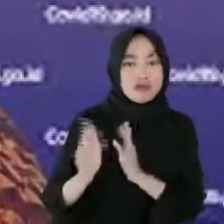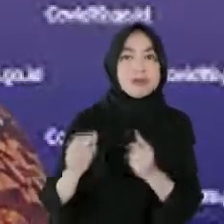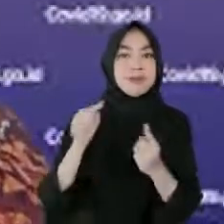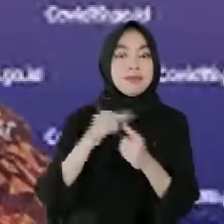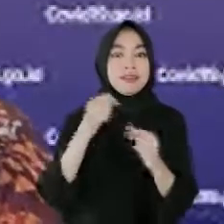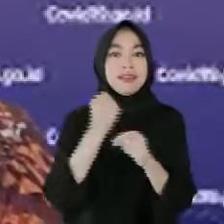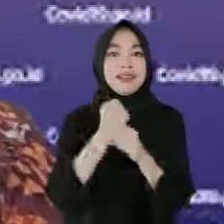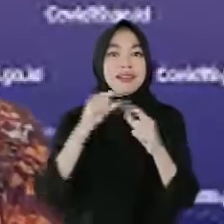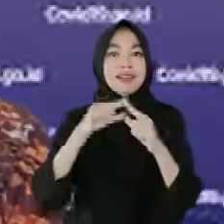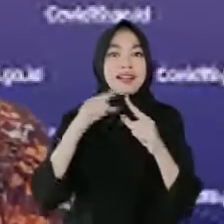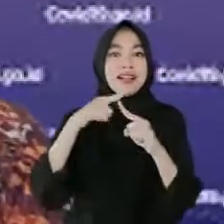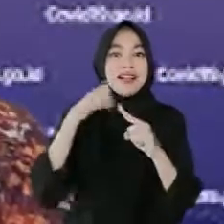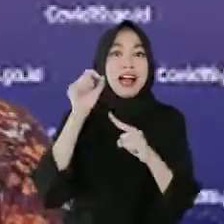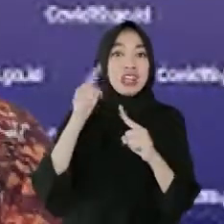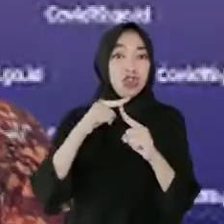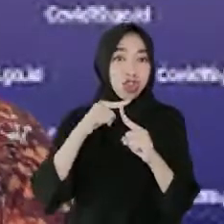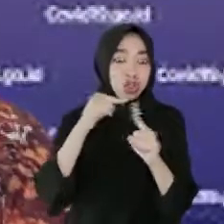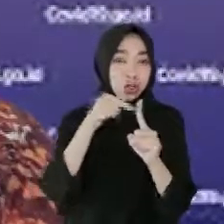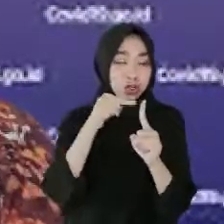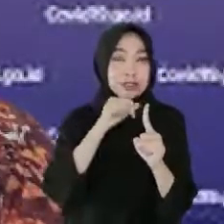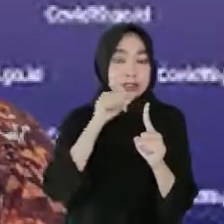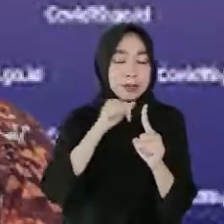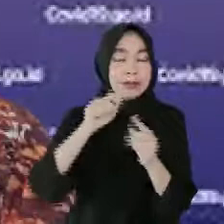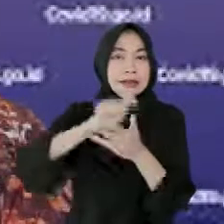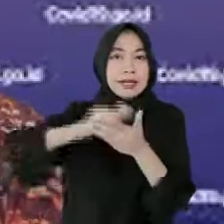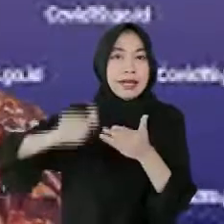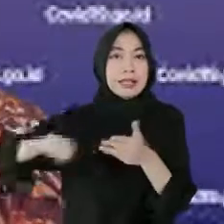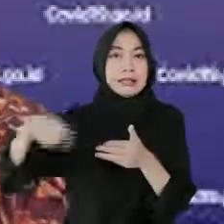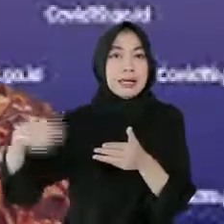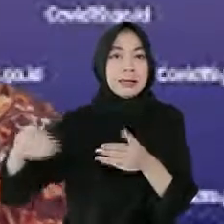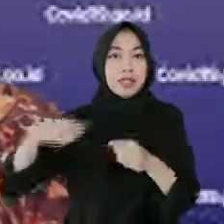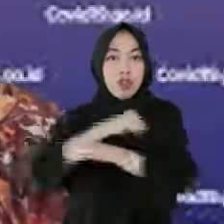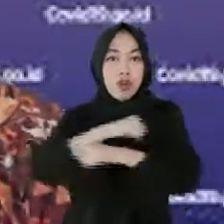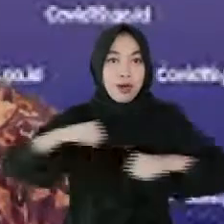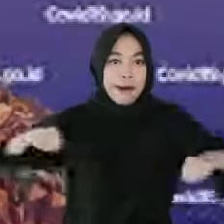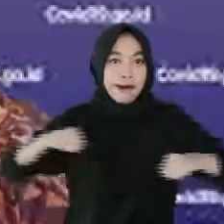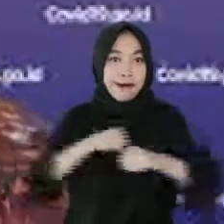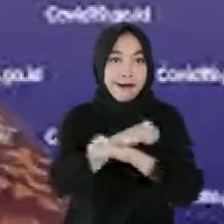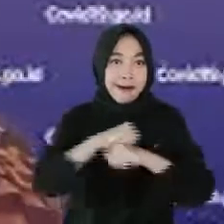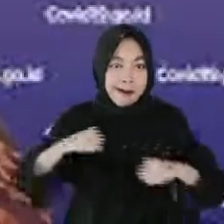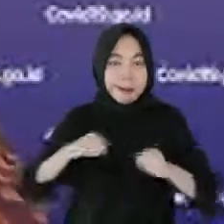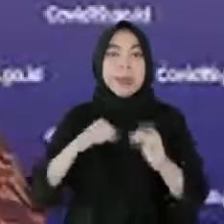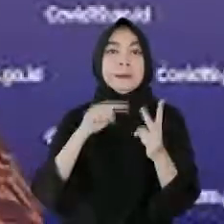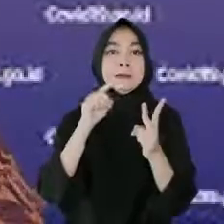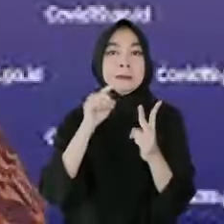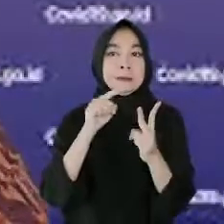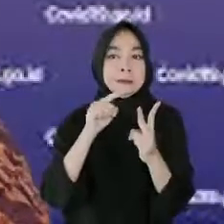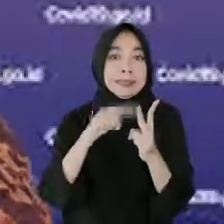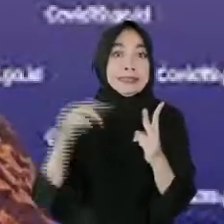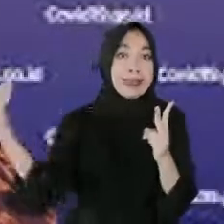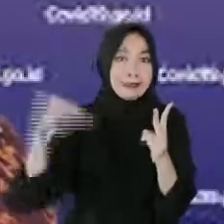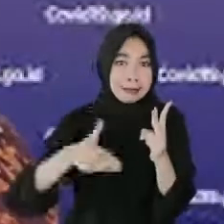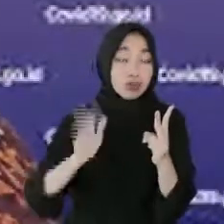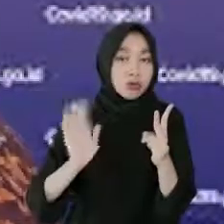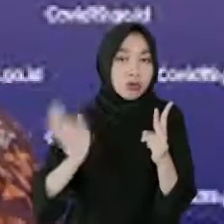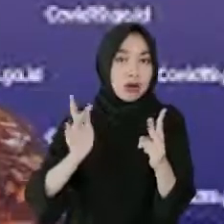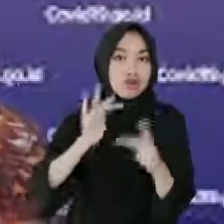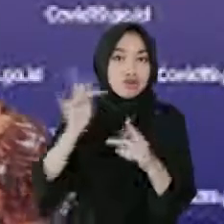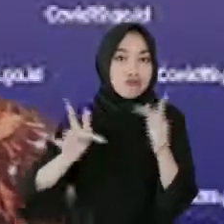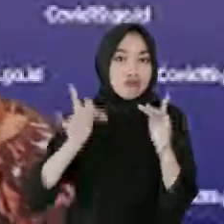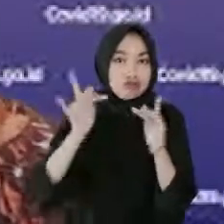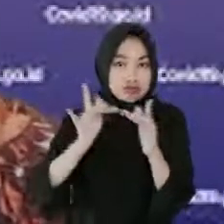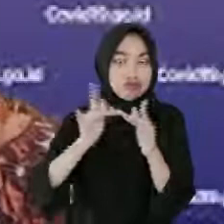S Dewa Broto sekretaris Kementerian Pemuda dan Olahraga sesmenpora yang sudah hadir bersama dengan